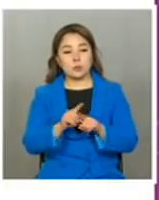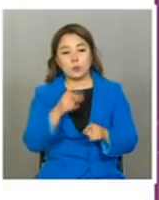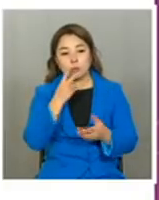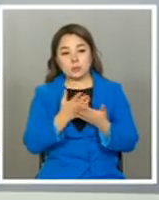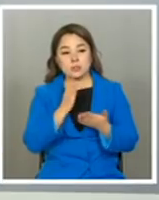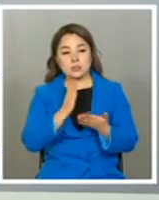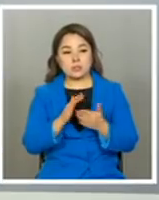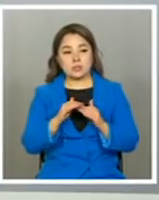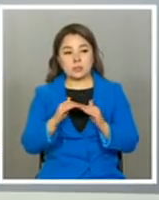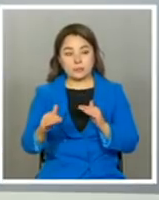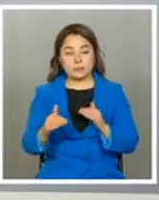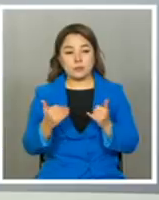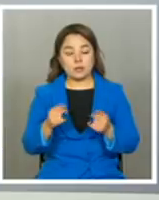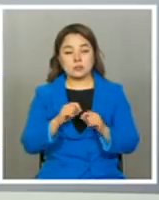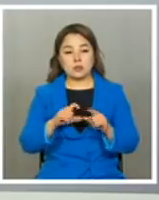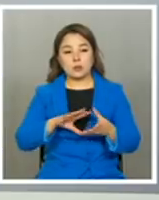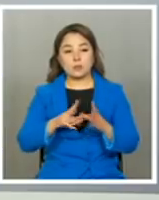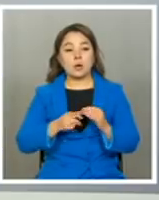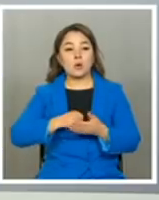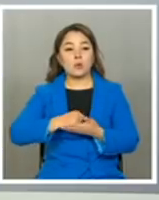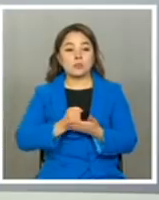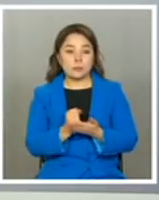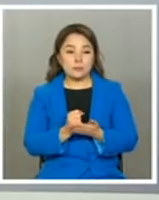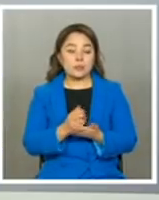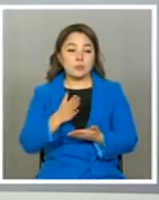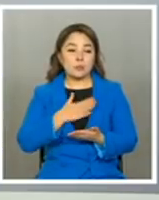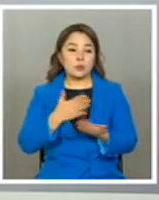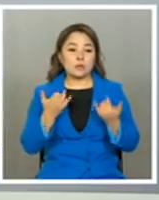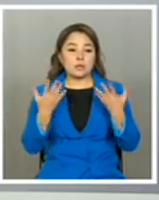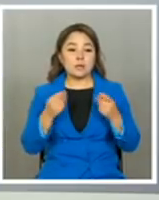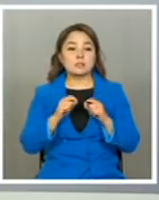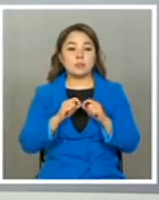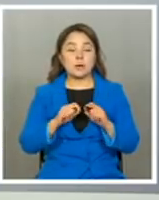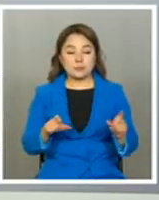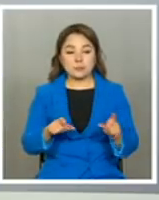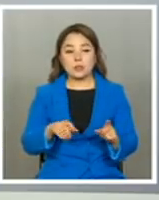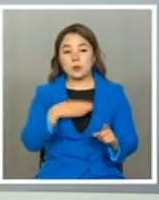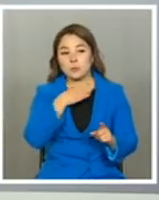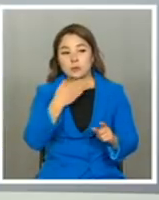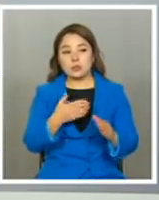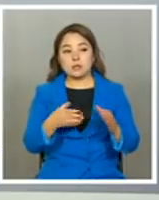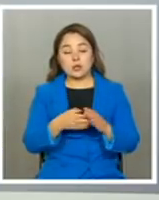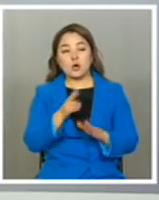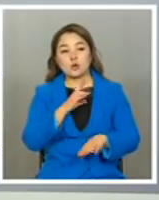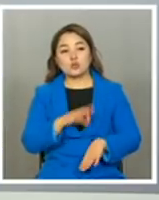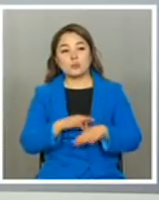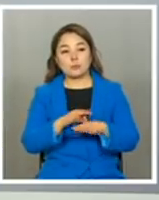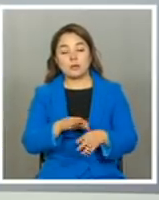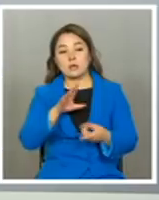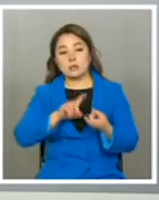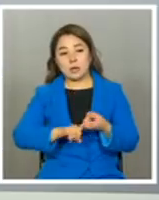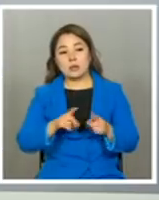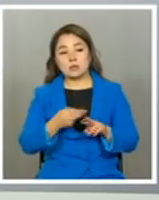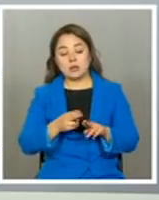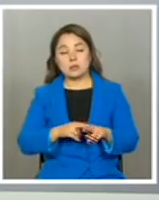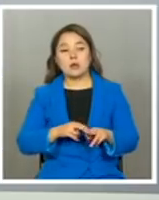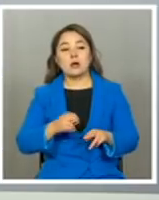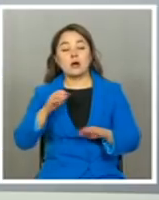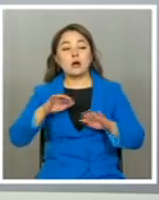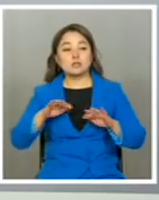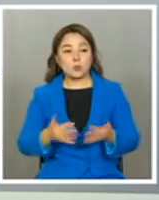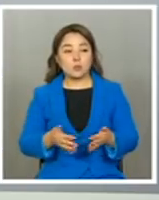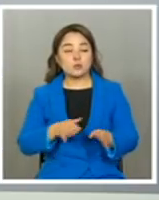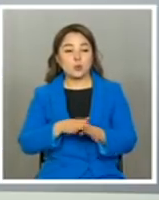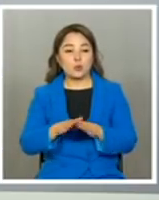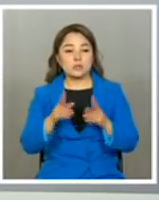көрсетеді. Осымен сабағымызды қорытындылайық. Біз бүгінгі сабақта бұлшықеттердің жұмыс жасауы кезіндегі қажуды толығырақ